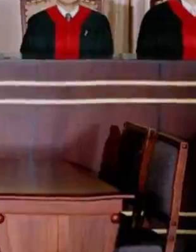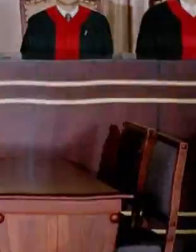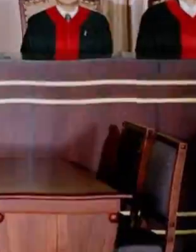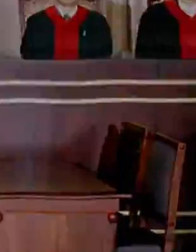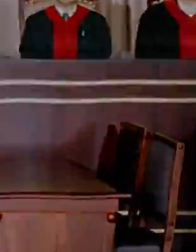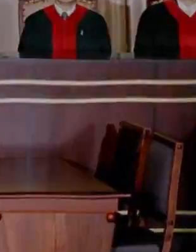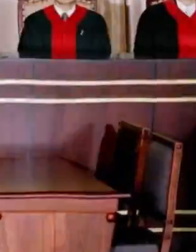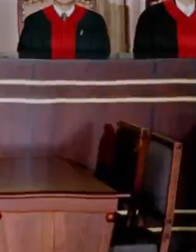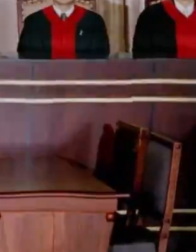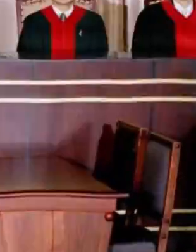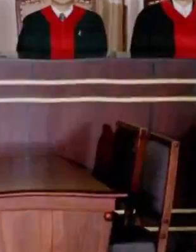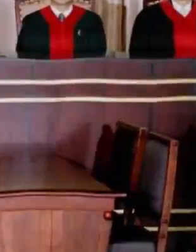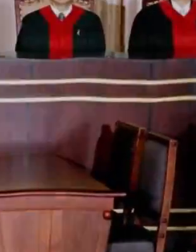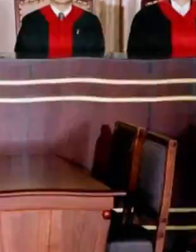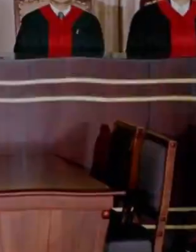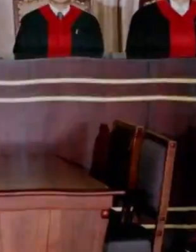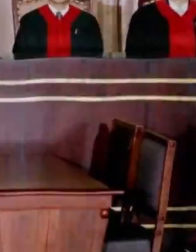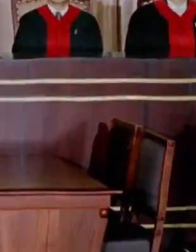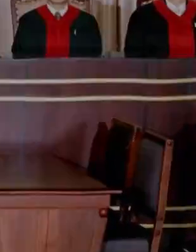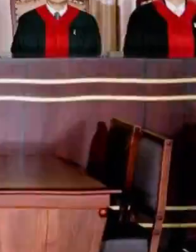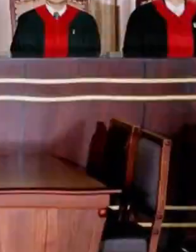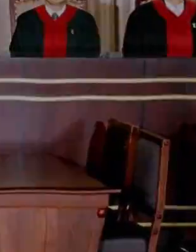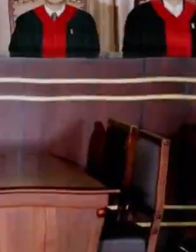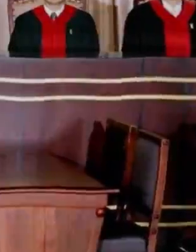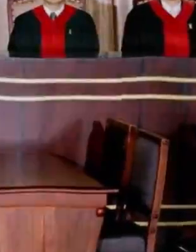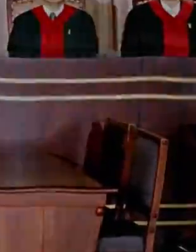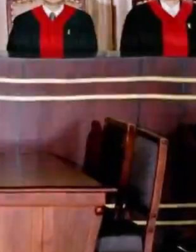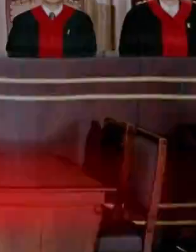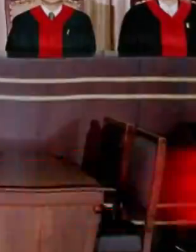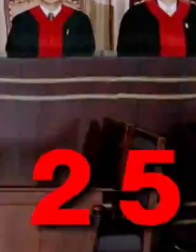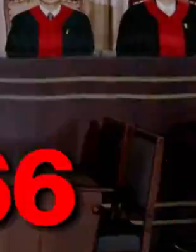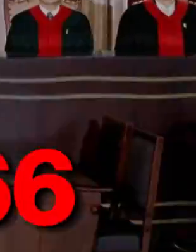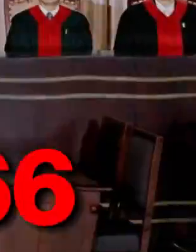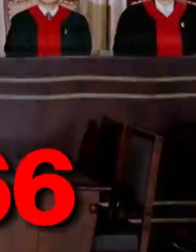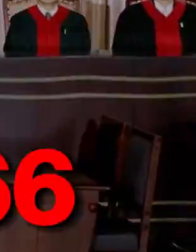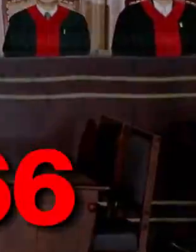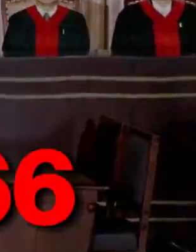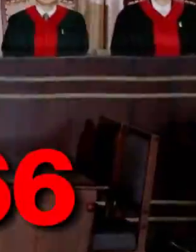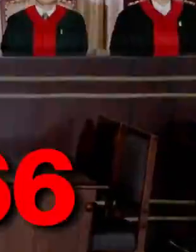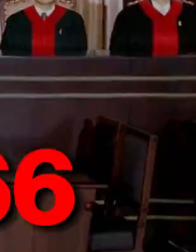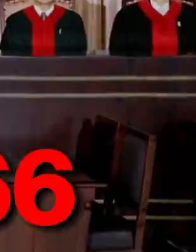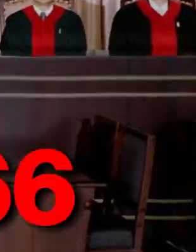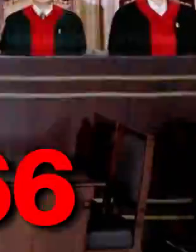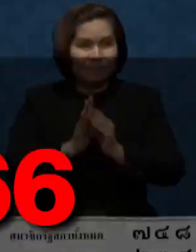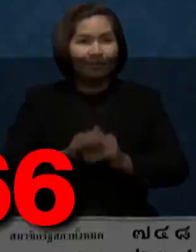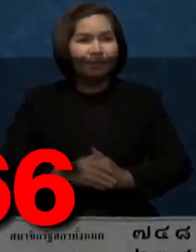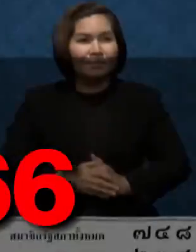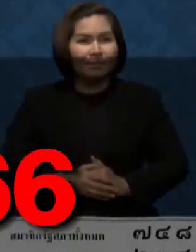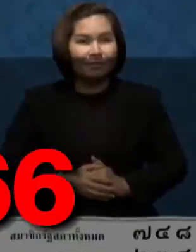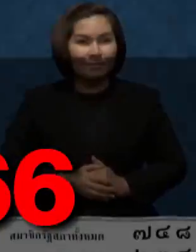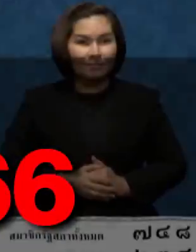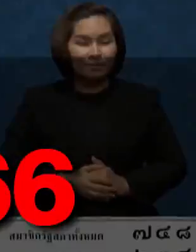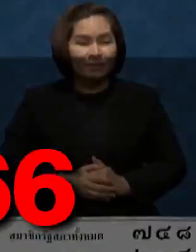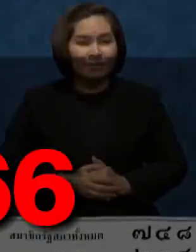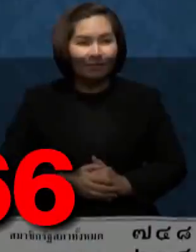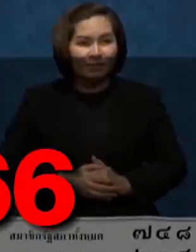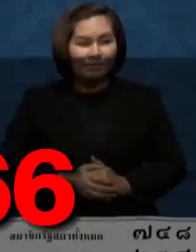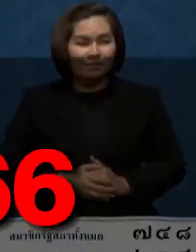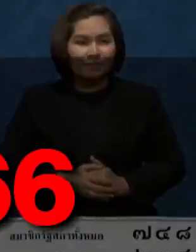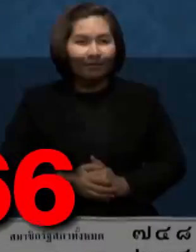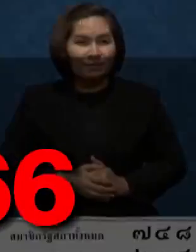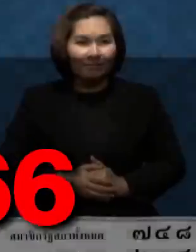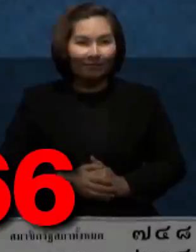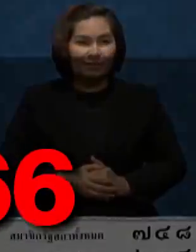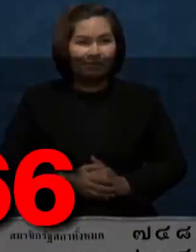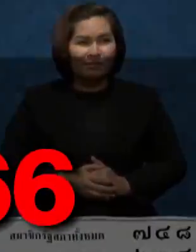เติมจึงให้เลื่อนการพิจารณาสั่งคำร้องเป็นวันที่16สิงหาคมนี้หลังพิธาลิ้มเจริญรัตน์ไม่ผ่าน